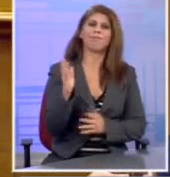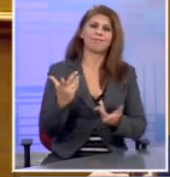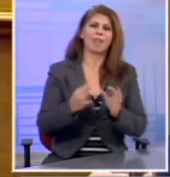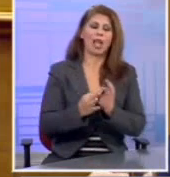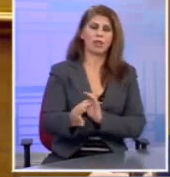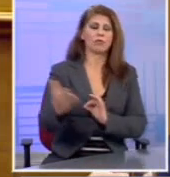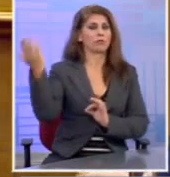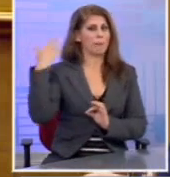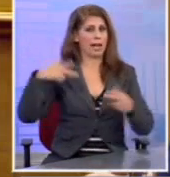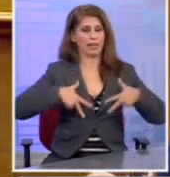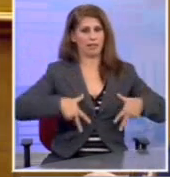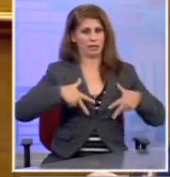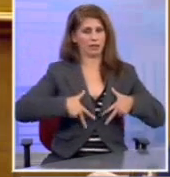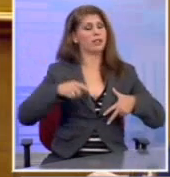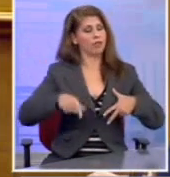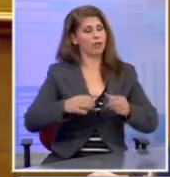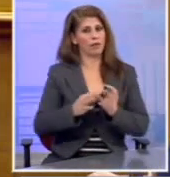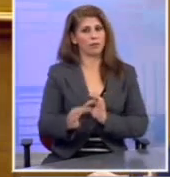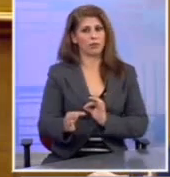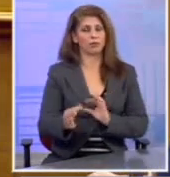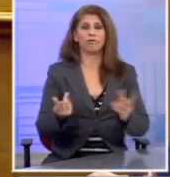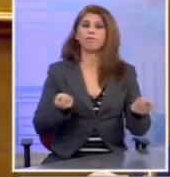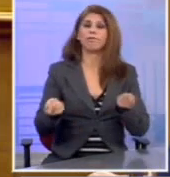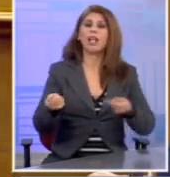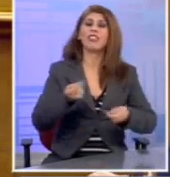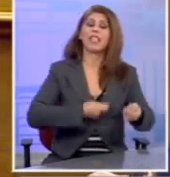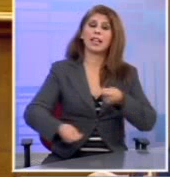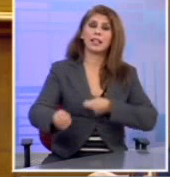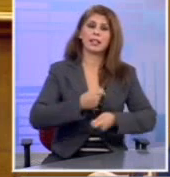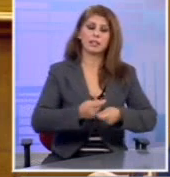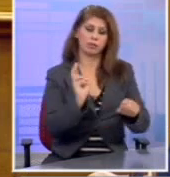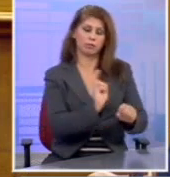εφήρμοσαν οι προηγούμενες κυβερνήσεις στη διαχείριση των αποθεματικών των